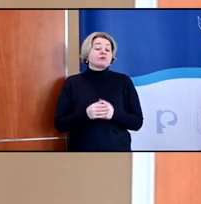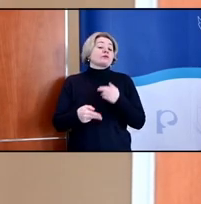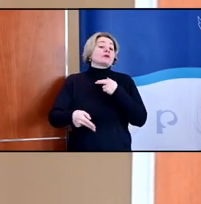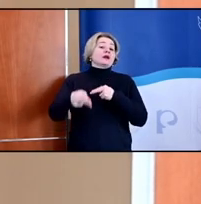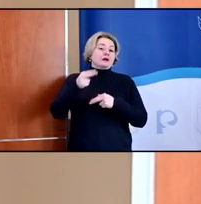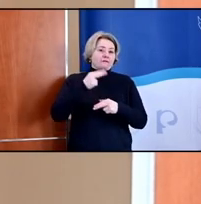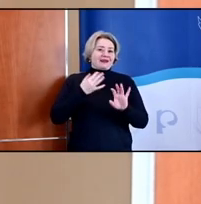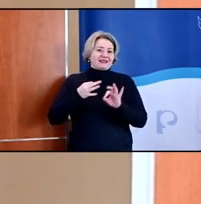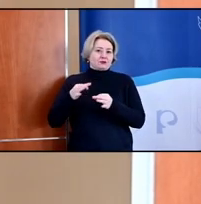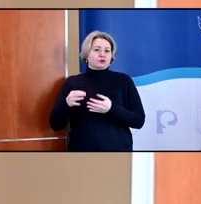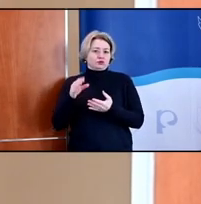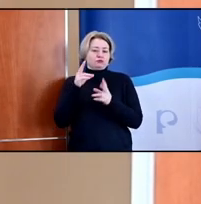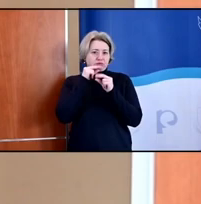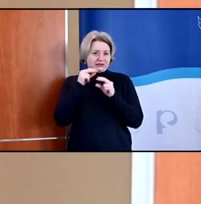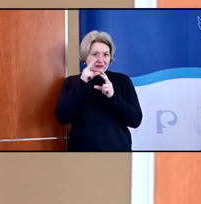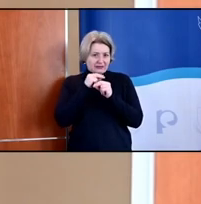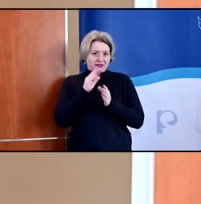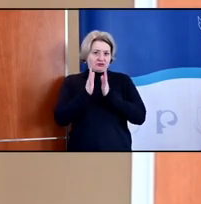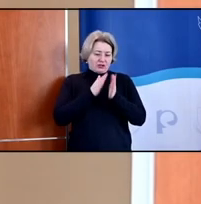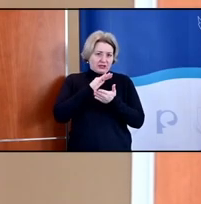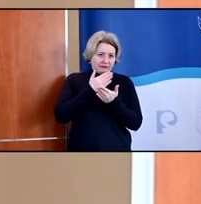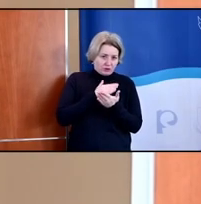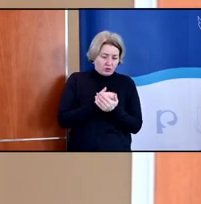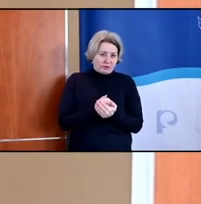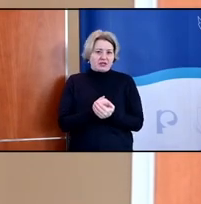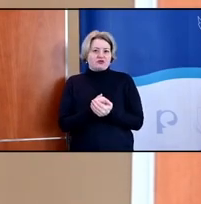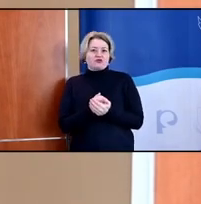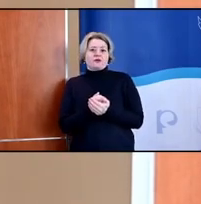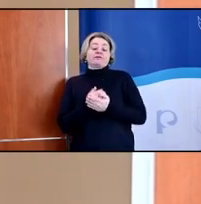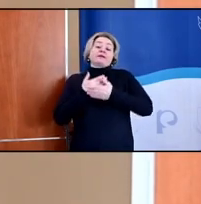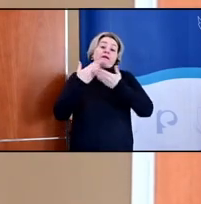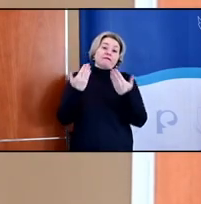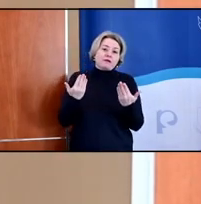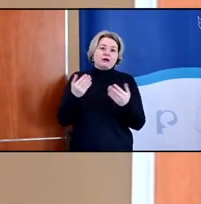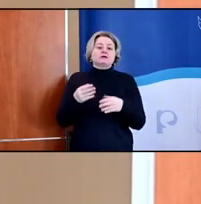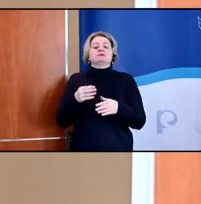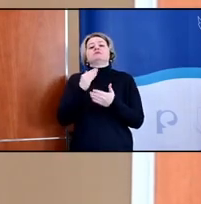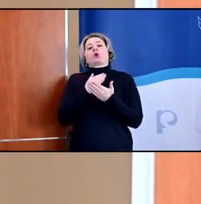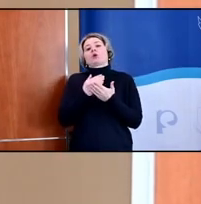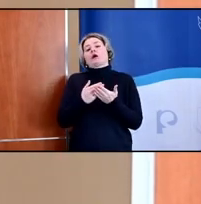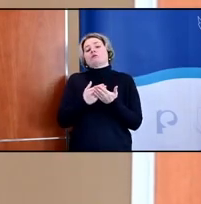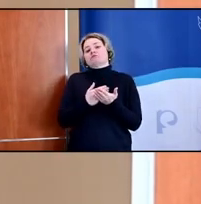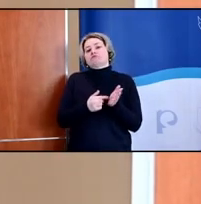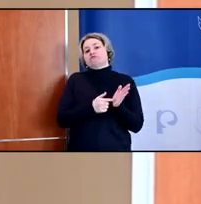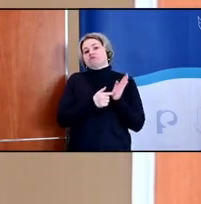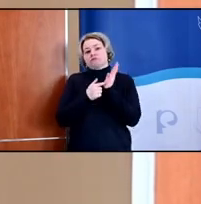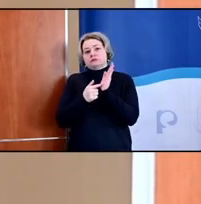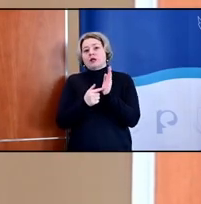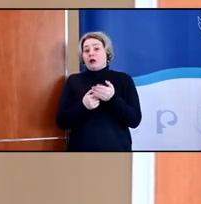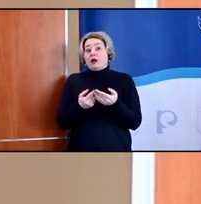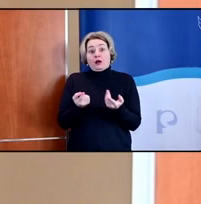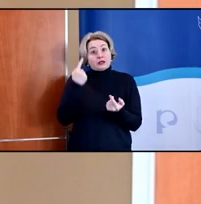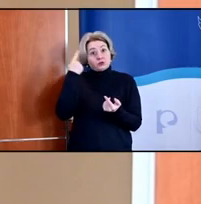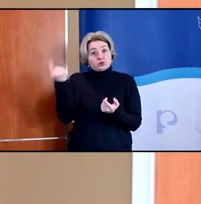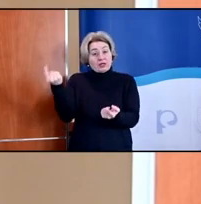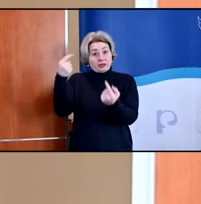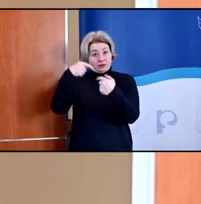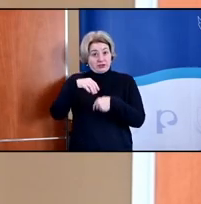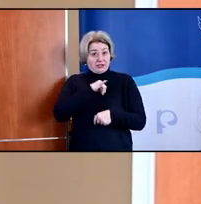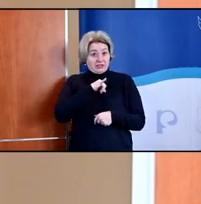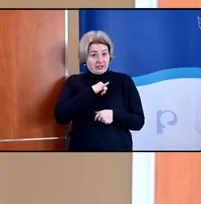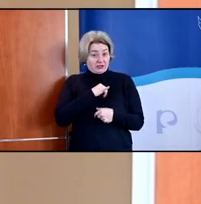egy-egy beszélgetésnél jelnyelvi tolmácsal vagy hirdettünk meg olyan programokat amiket azok is tudnak élvezni vagy érdekes lehet